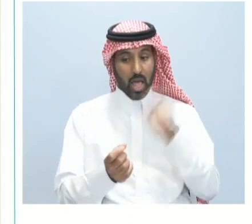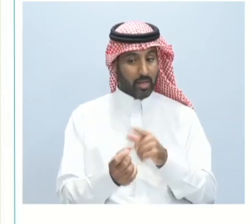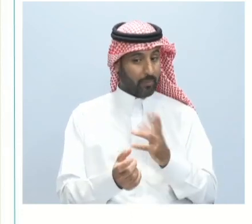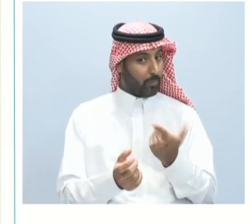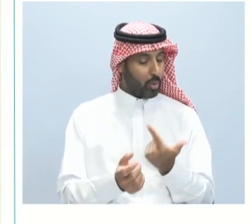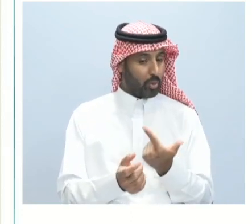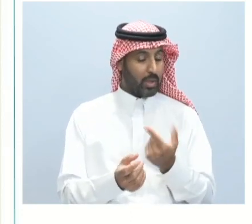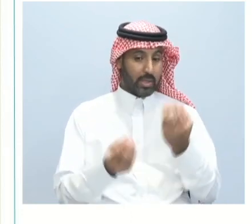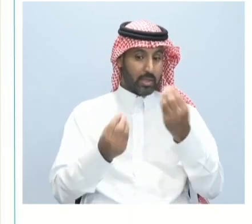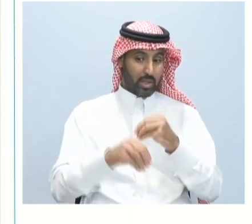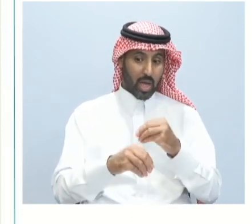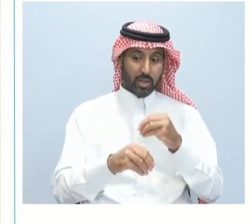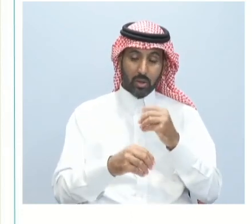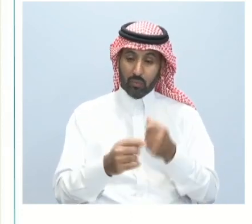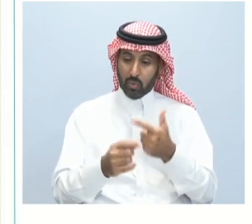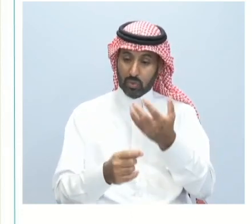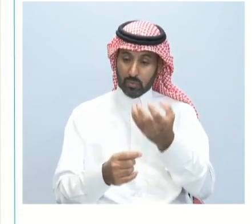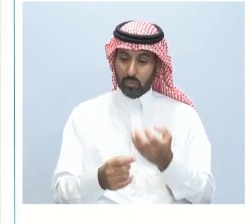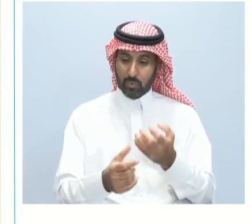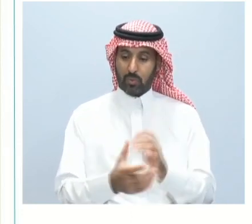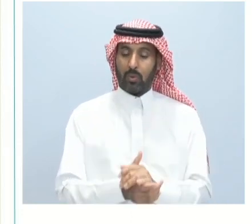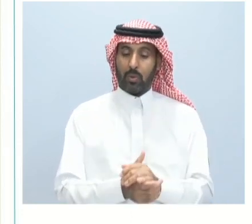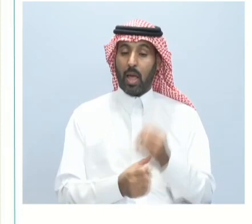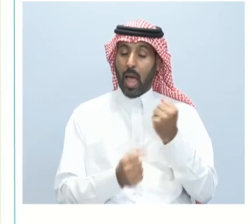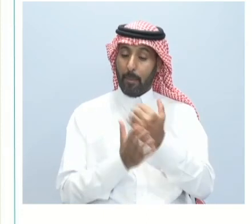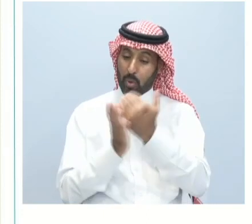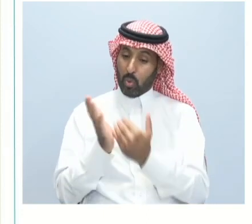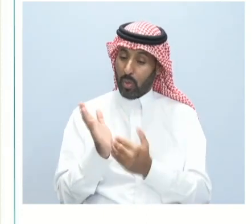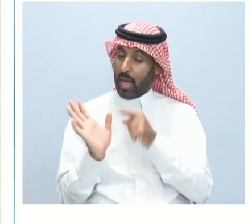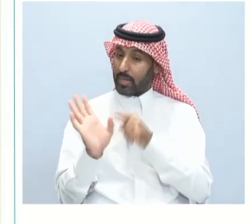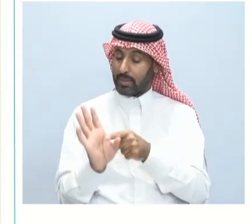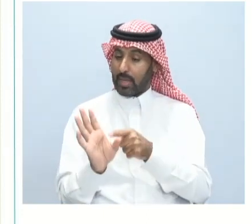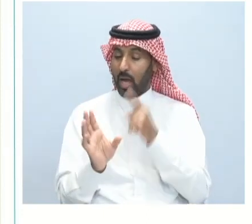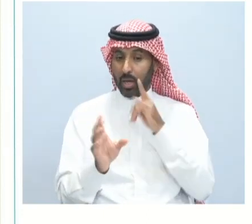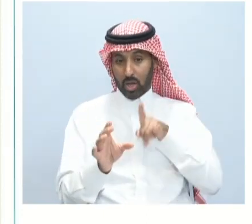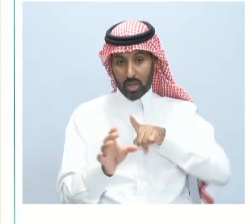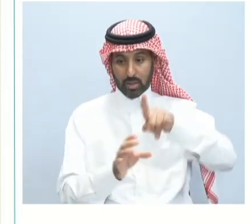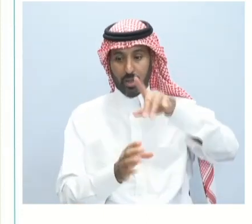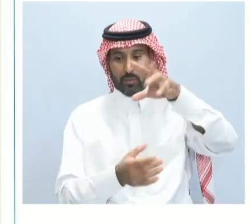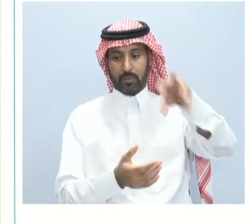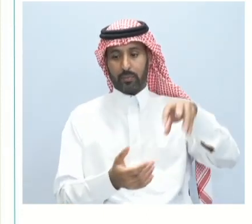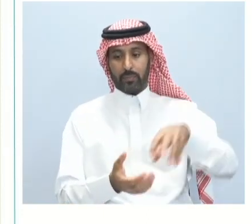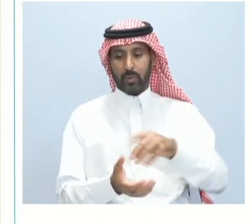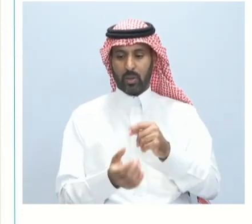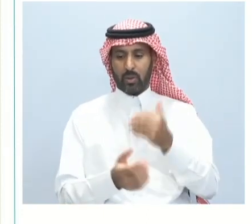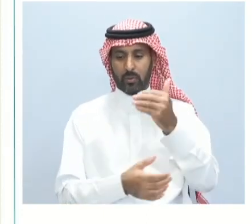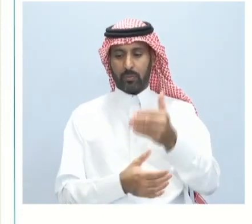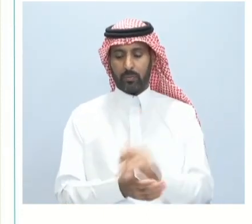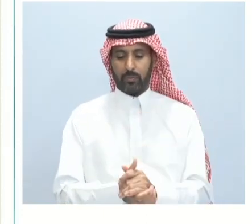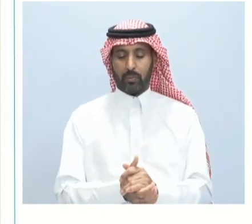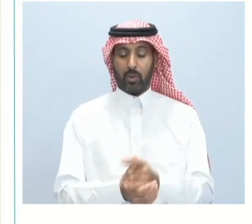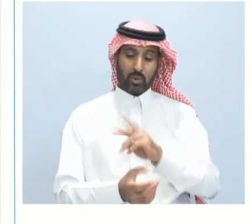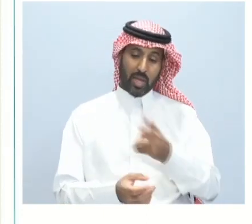ذلك زياده الايرادات من خلال عمل عروض خاصه على رحلات الطيران عاليه الطلب